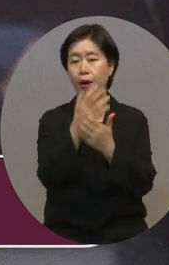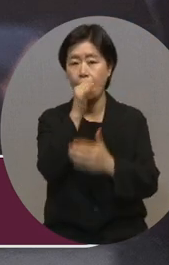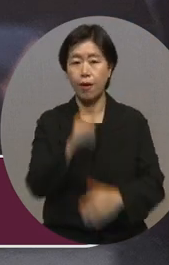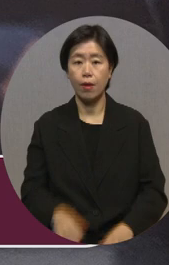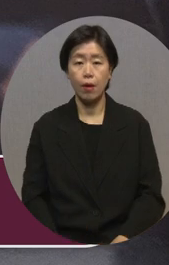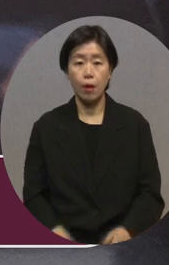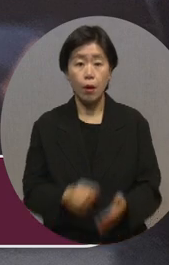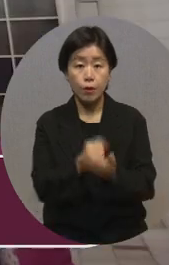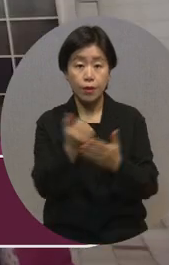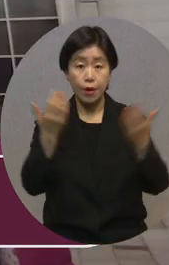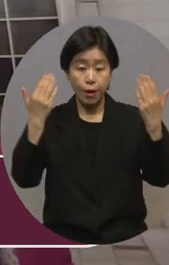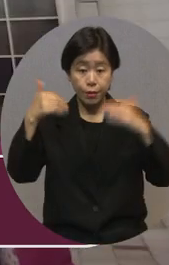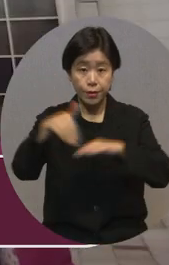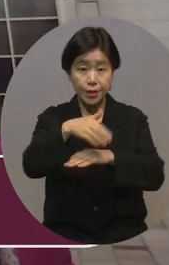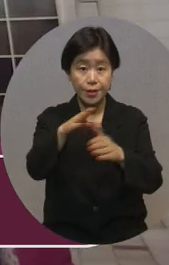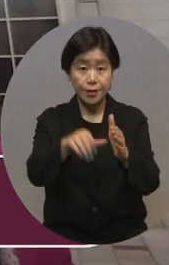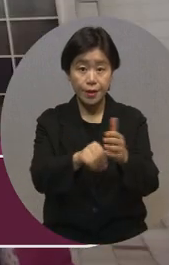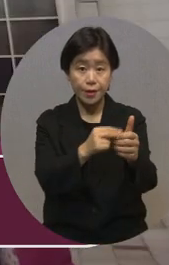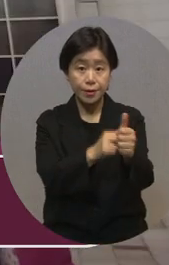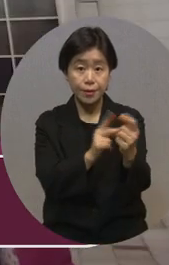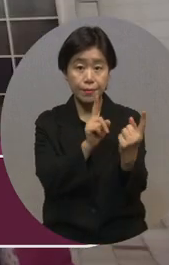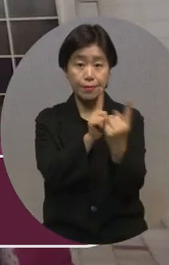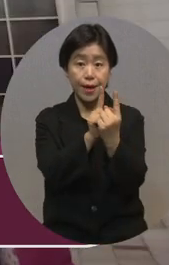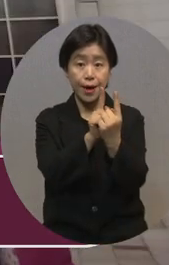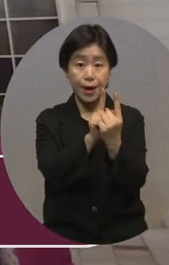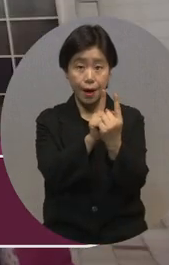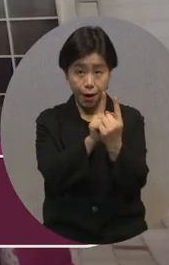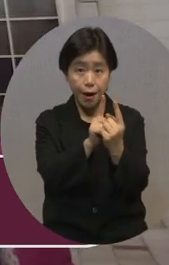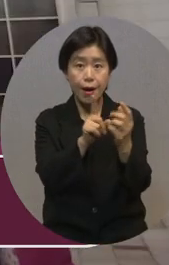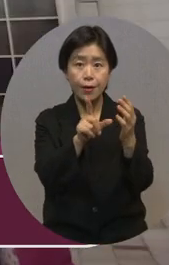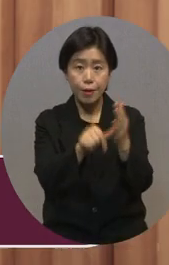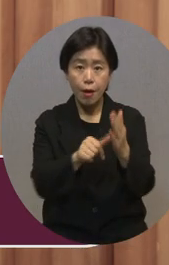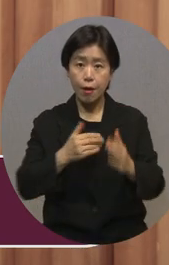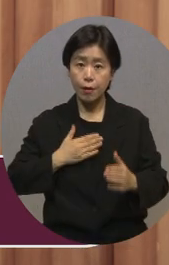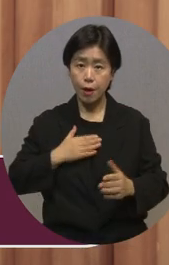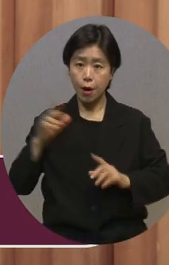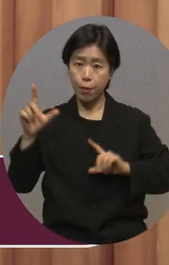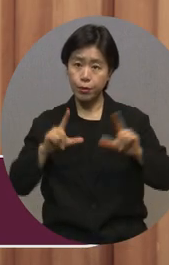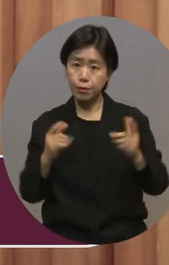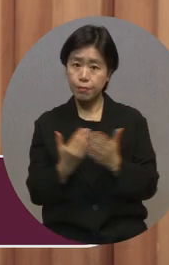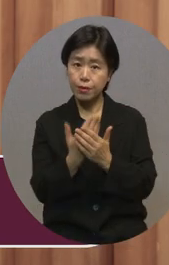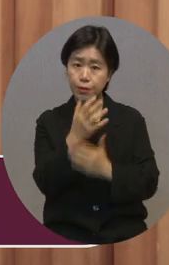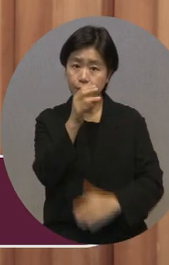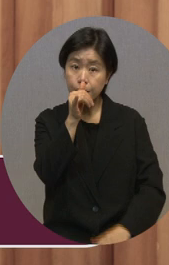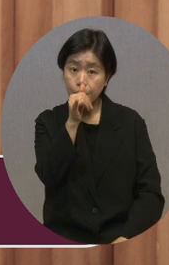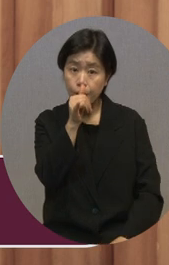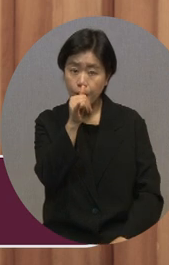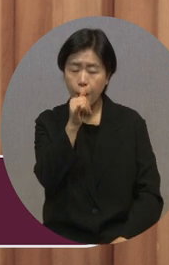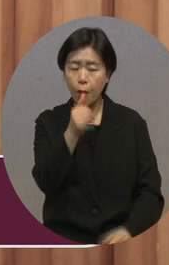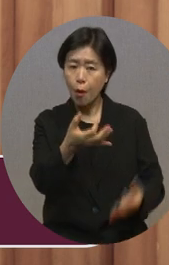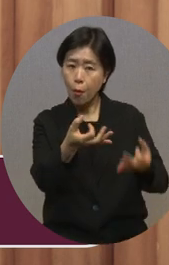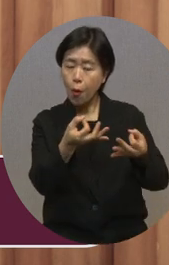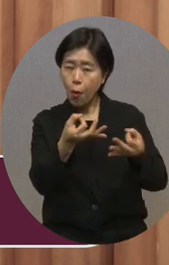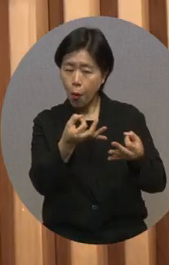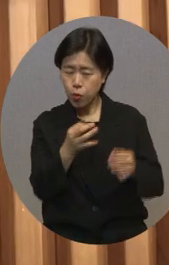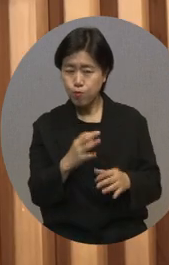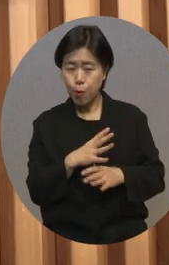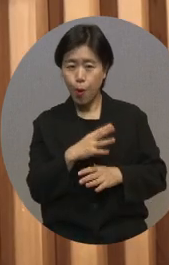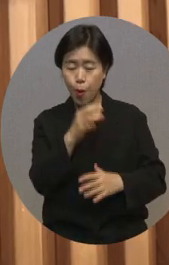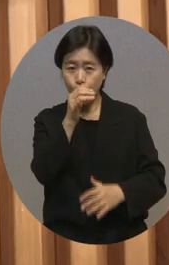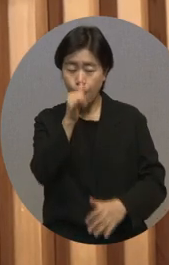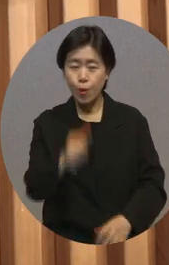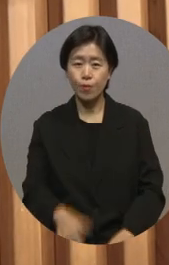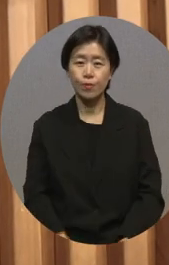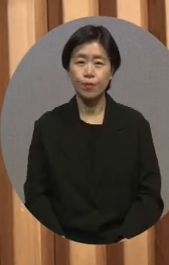다닐 때 선생님을 만나면 좋아진 저를 보고 깜짝 놀라시곤 합니다.